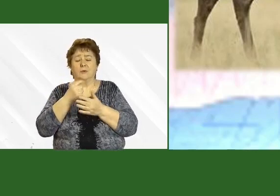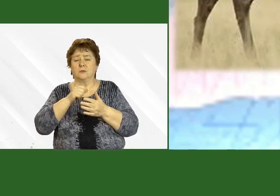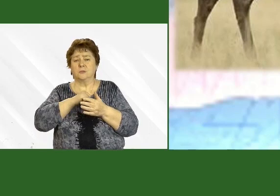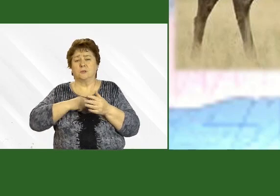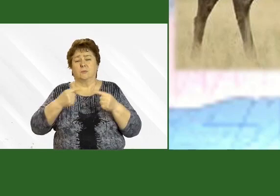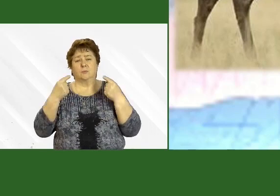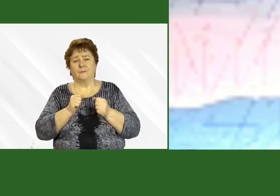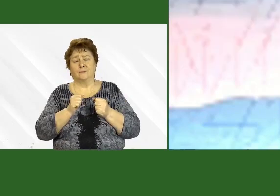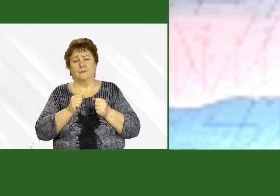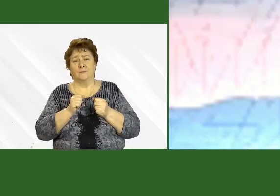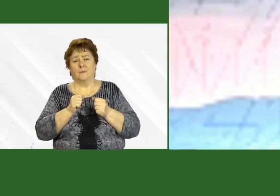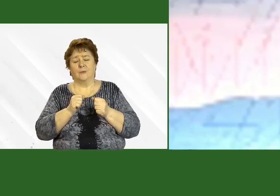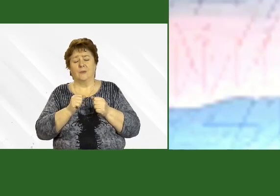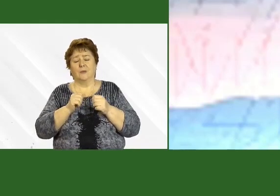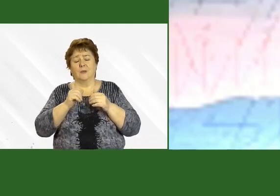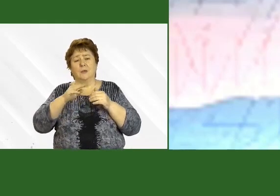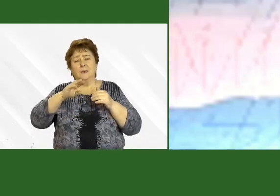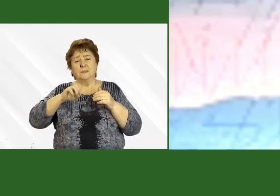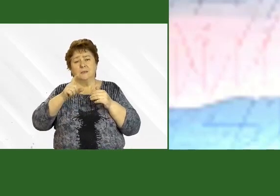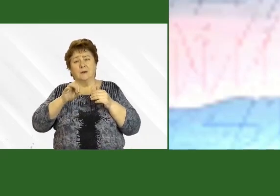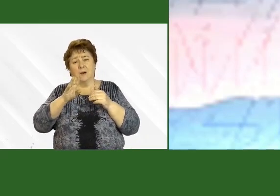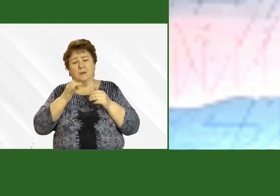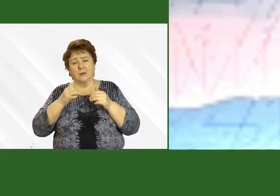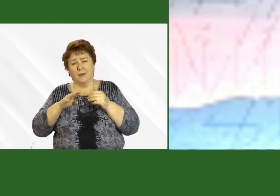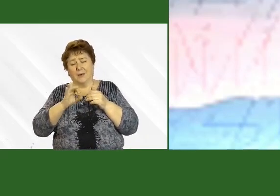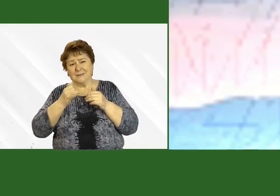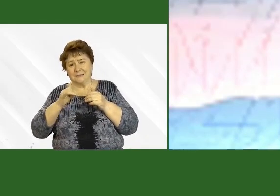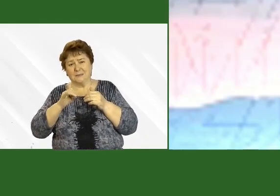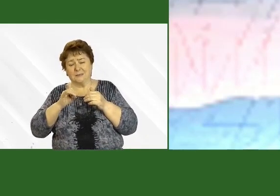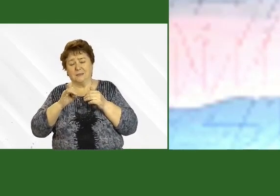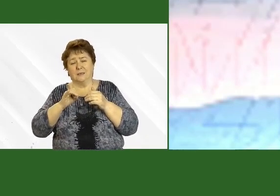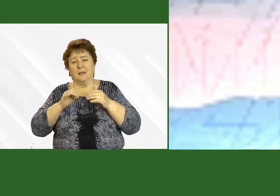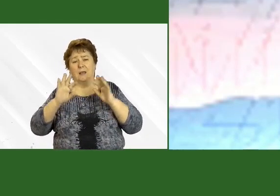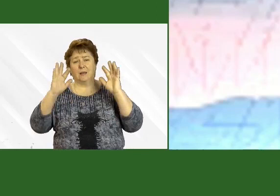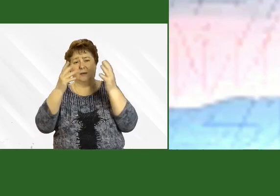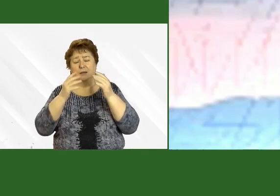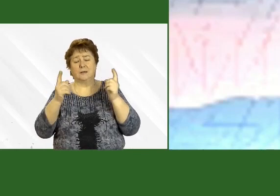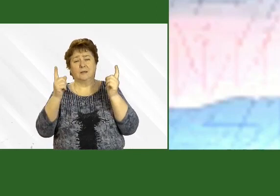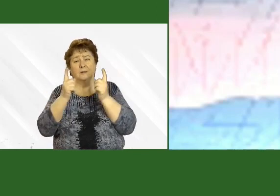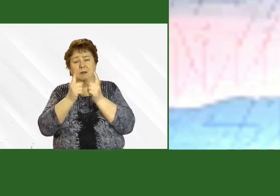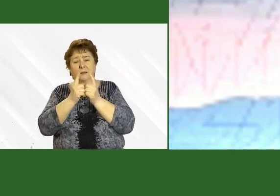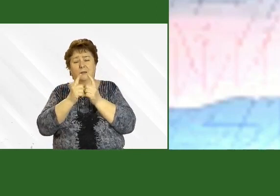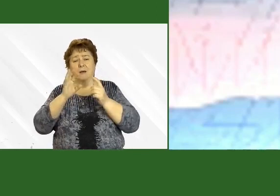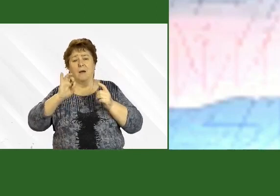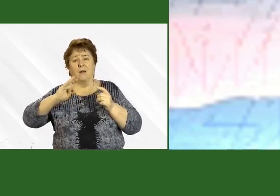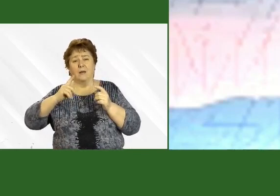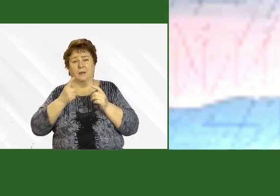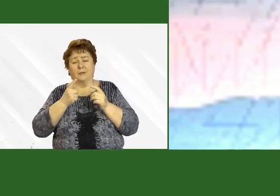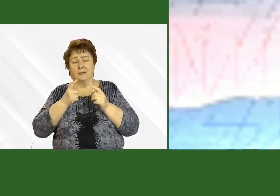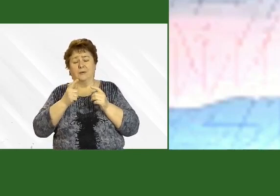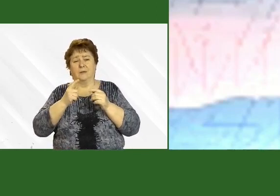в мире в тихоокеанских лесах встречается эндемичный это хинский олень